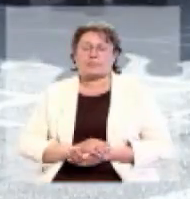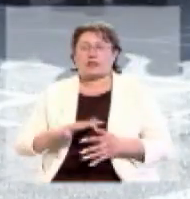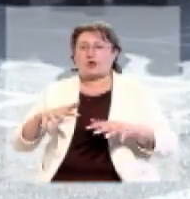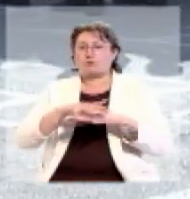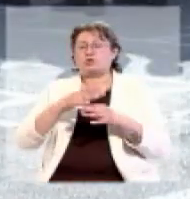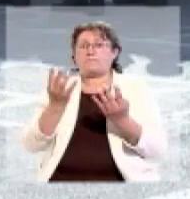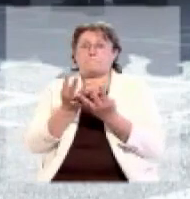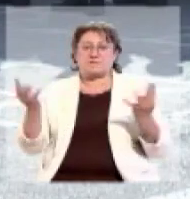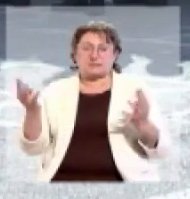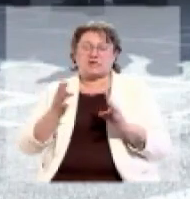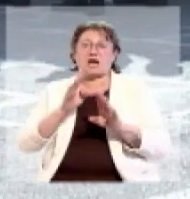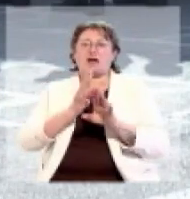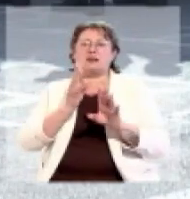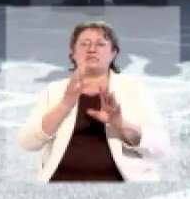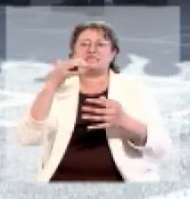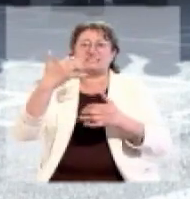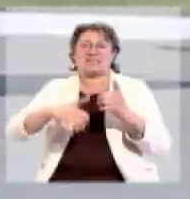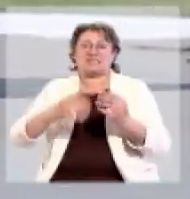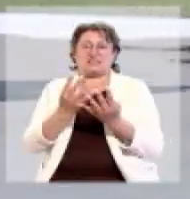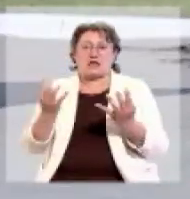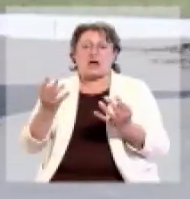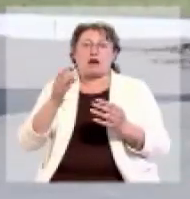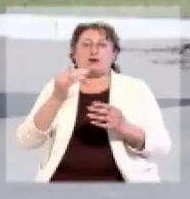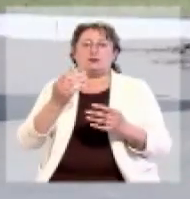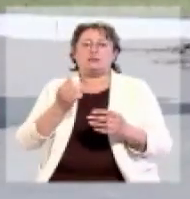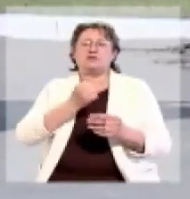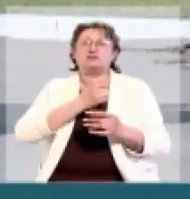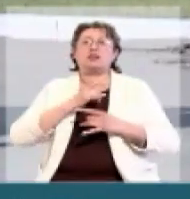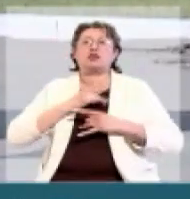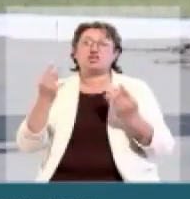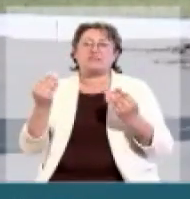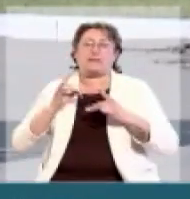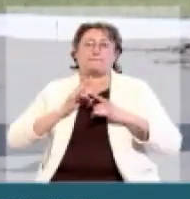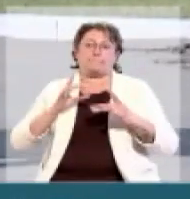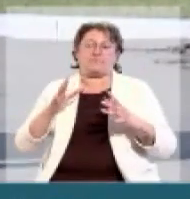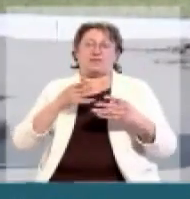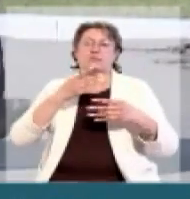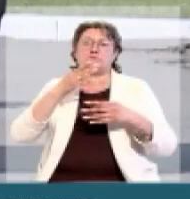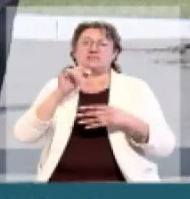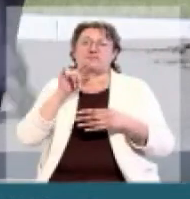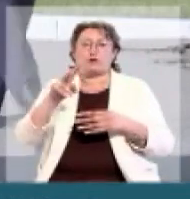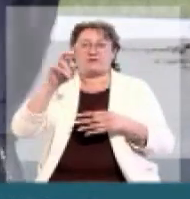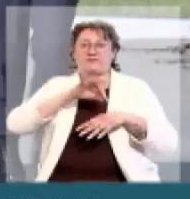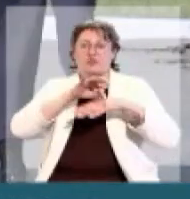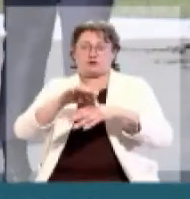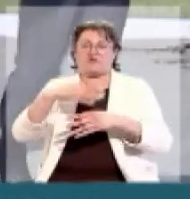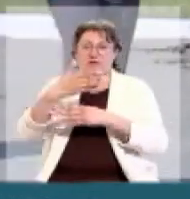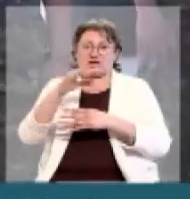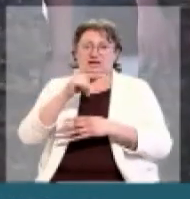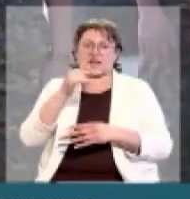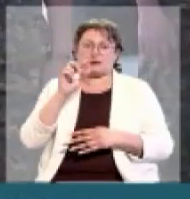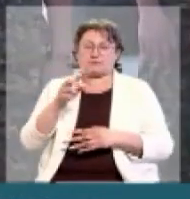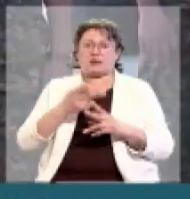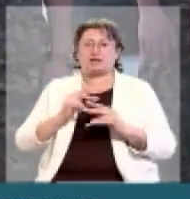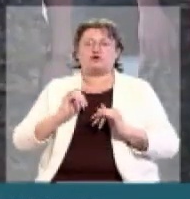Общее построение, равнение на середину плаца. Торжественная часть праздника началась с выноса символов государства, флага и герба.